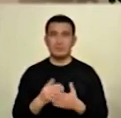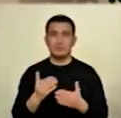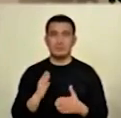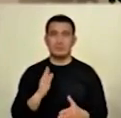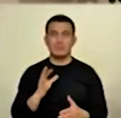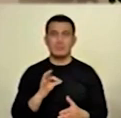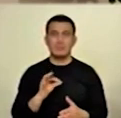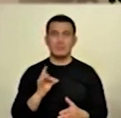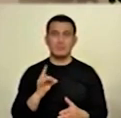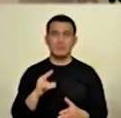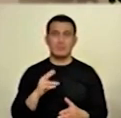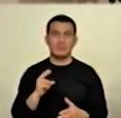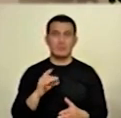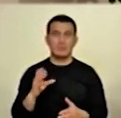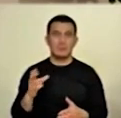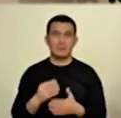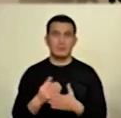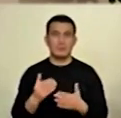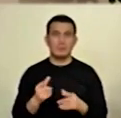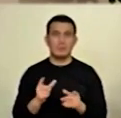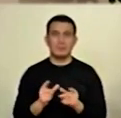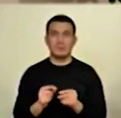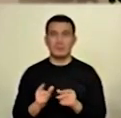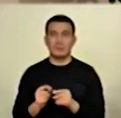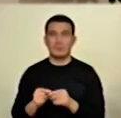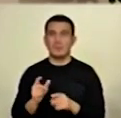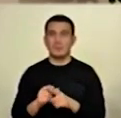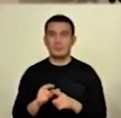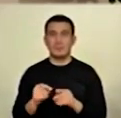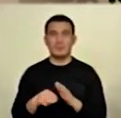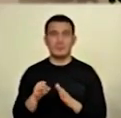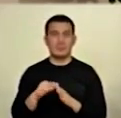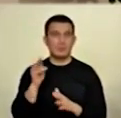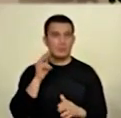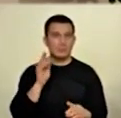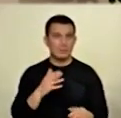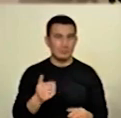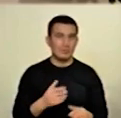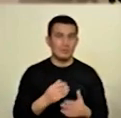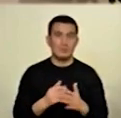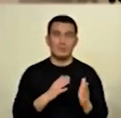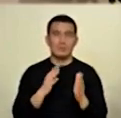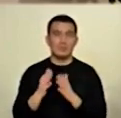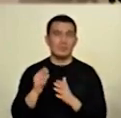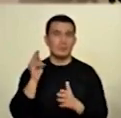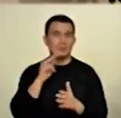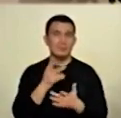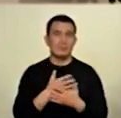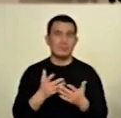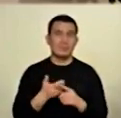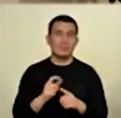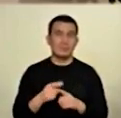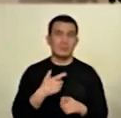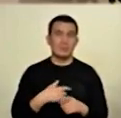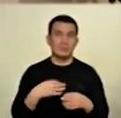WordPress platformasidan foydalanish ko'nikmasiga, malakasiga yanada yaxshiroq ega bo'lasiz. Va keyingi safarlarda bu ishlarni bemalol